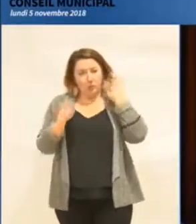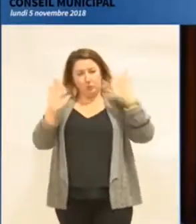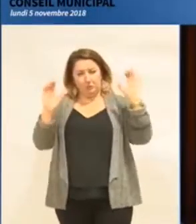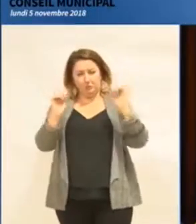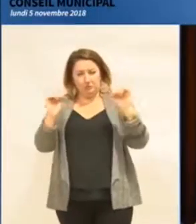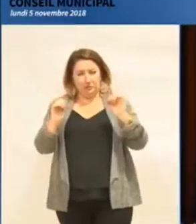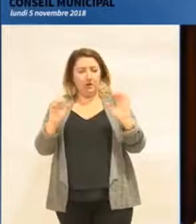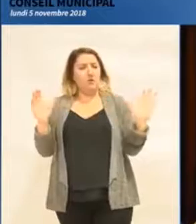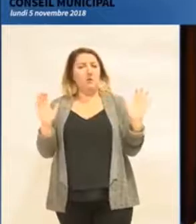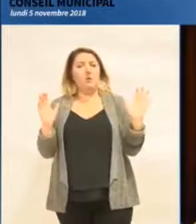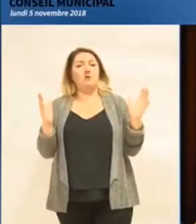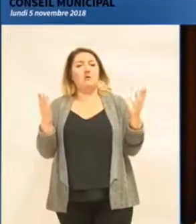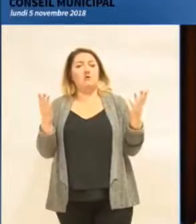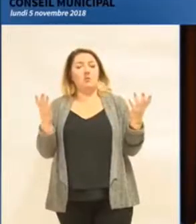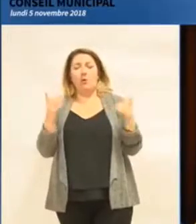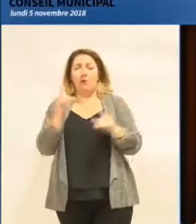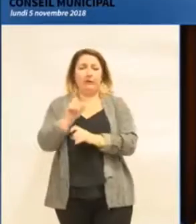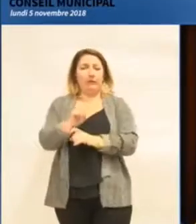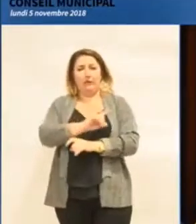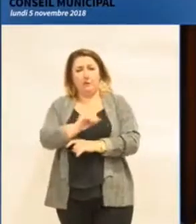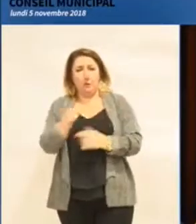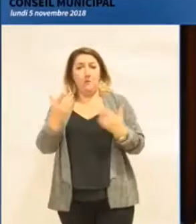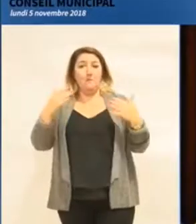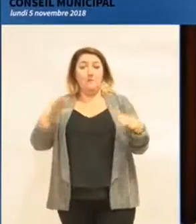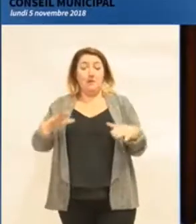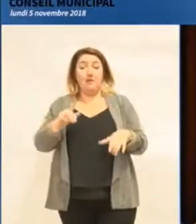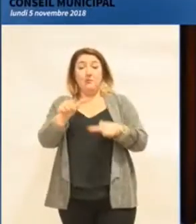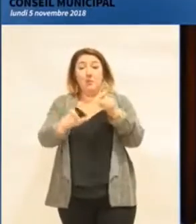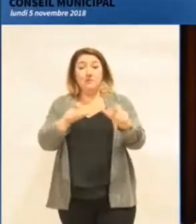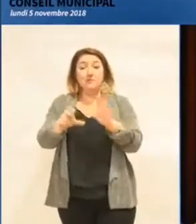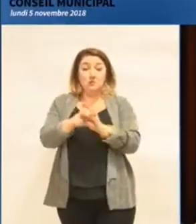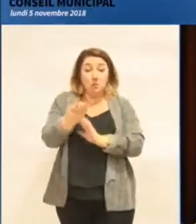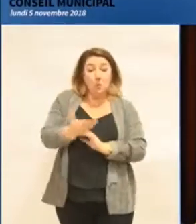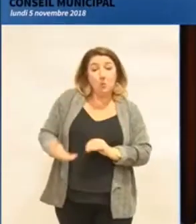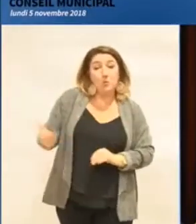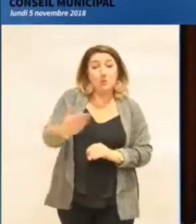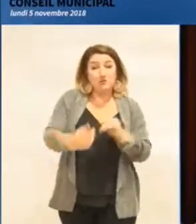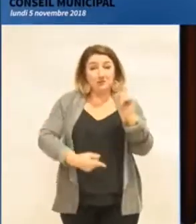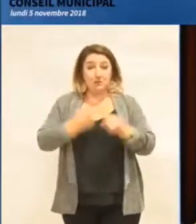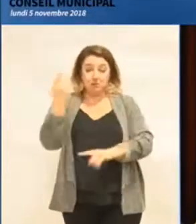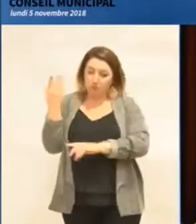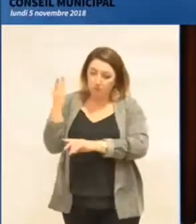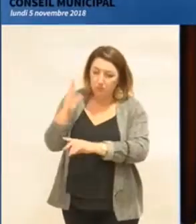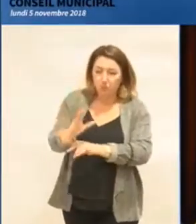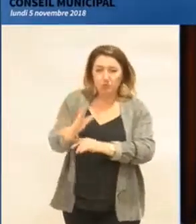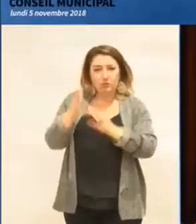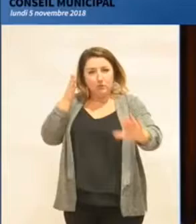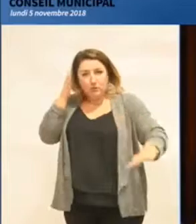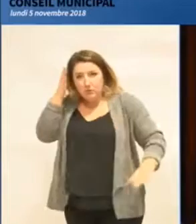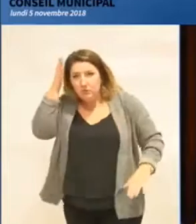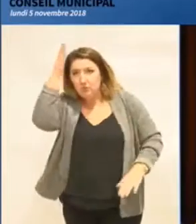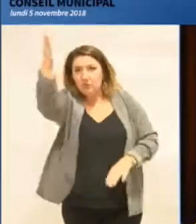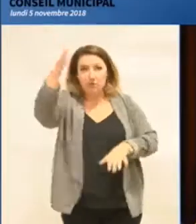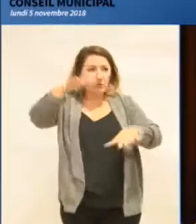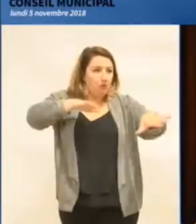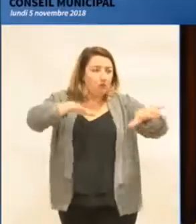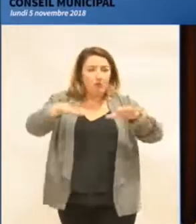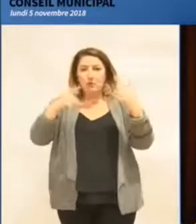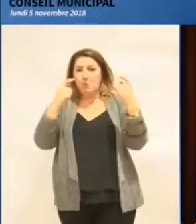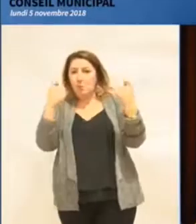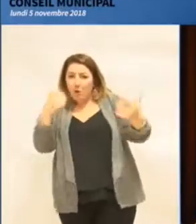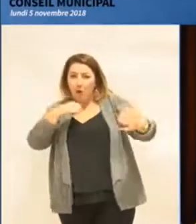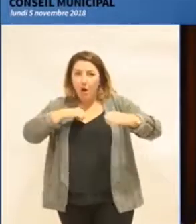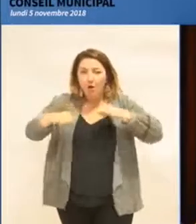mais nous devons donner aux Grenoblois des perspectives en termes de moyens et d'actions. À nos yeux, c'est ce qui manque dans cette délibération.